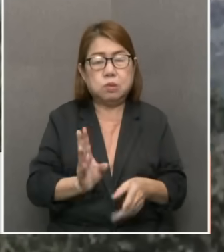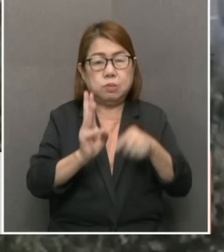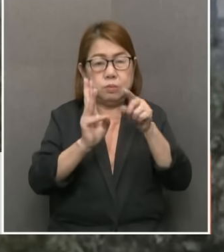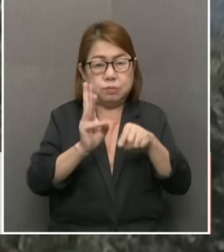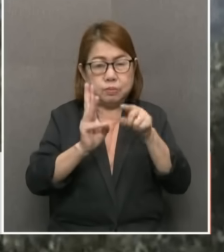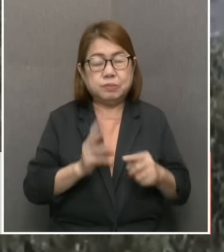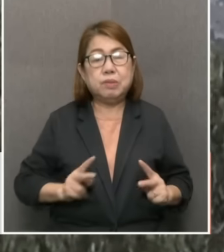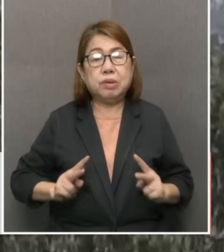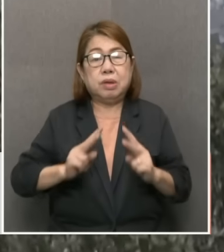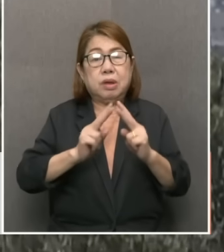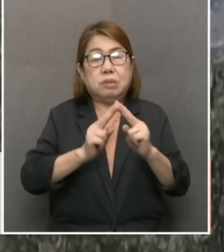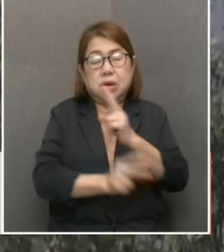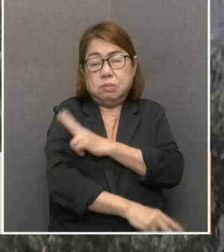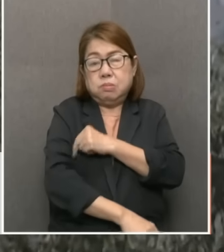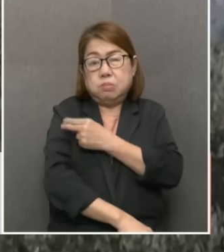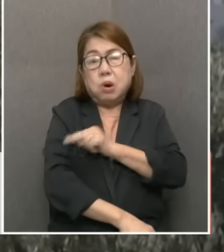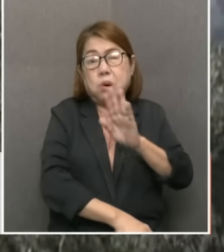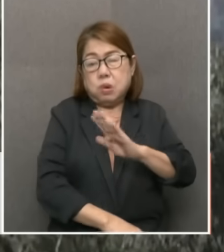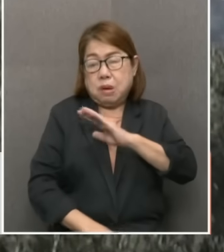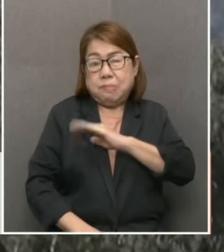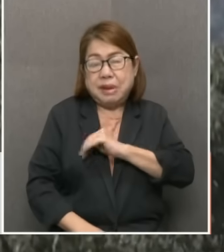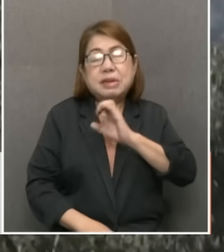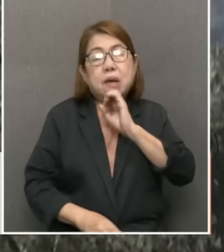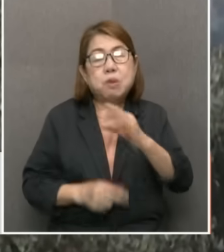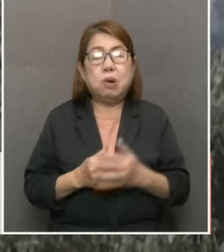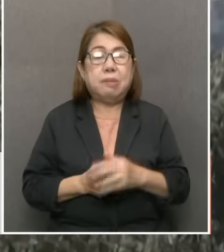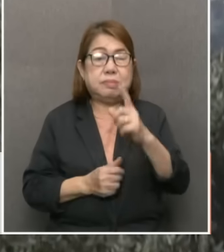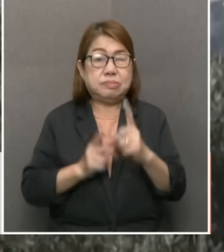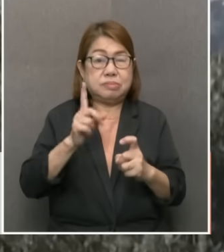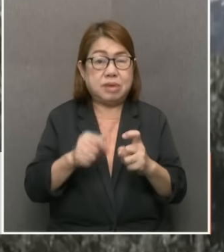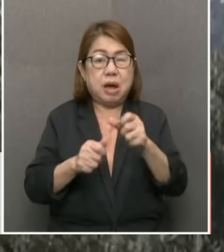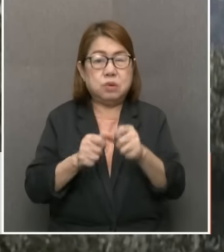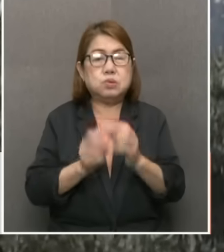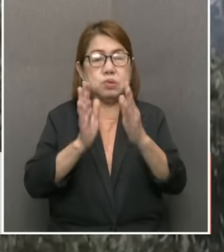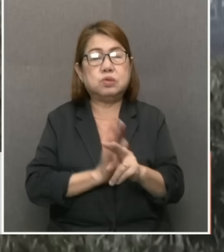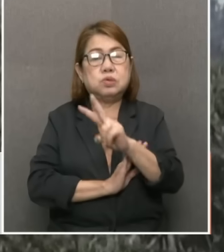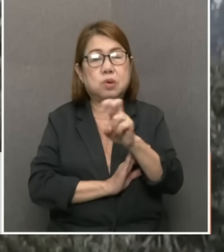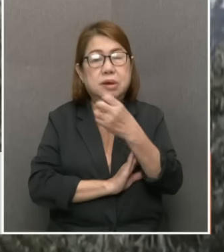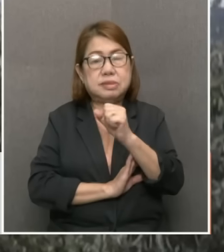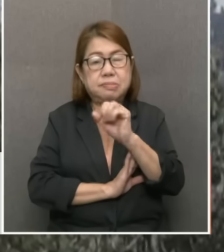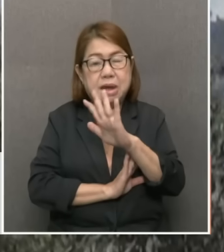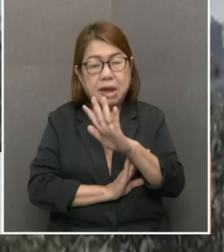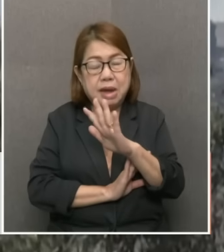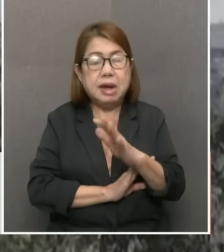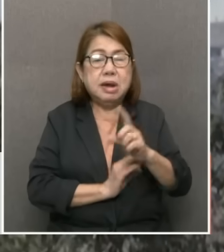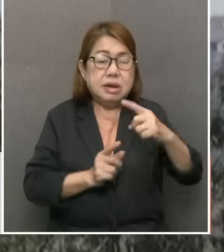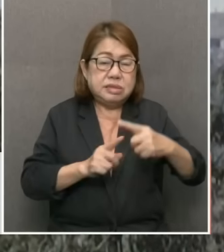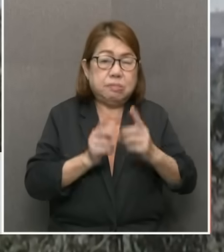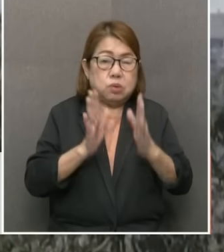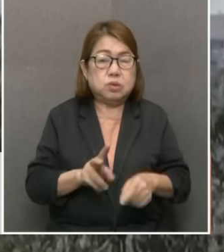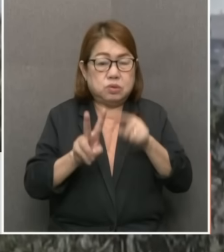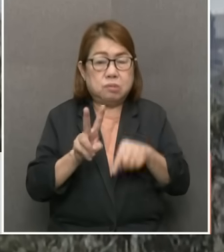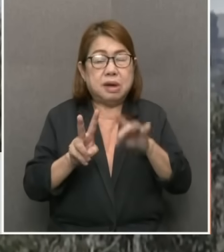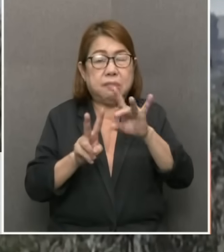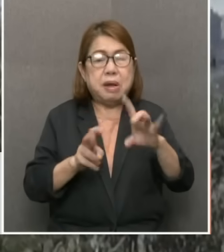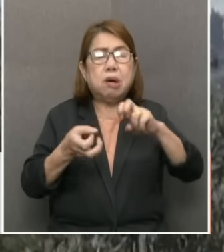ธารณสุขปาเลสไตน์ยังรายงานยอดผู้เสียชีวิตในเขตเวสต์แบงค์ด้วยนะคะมีอยู่215คนบาดเจ็บกว่า 2,800 คนจากความ